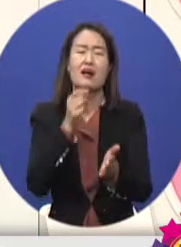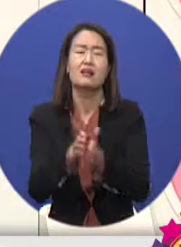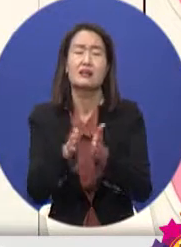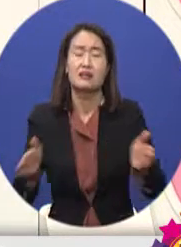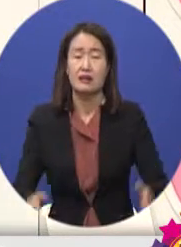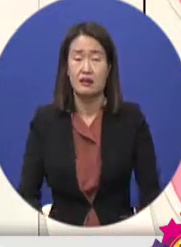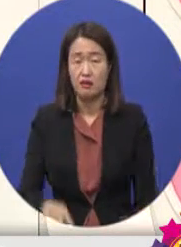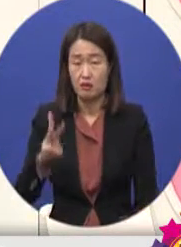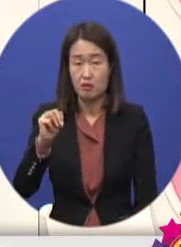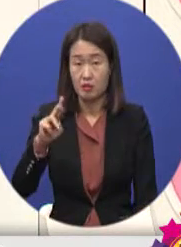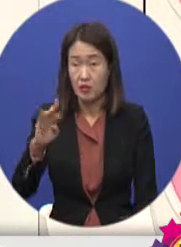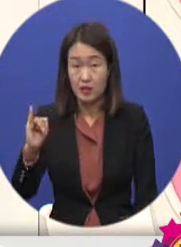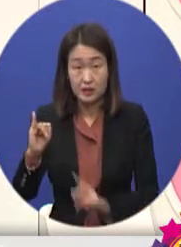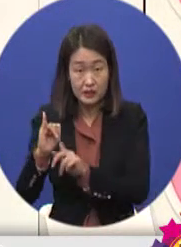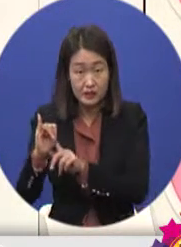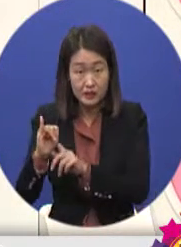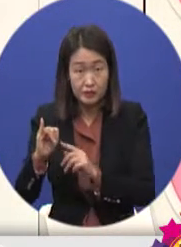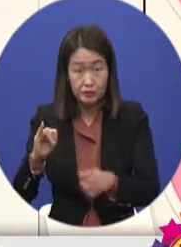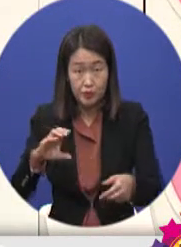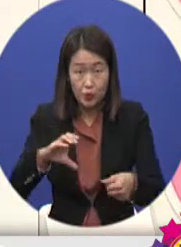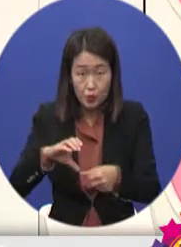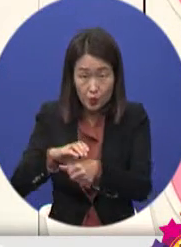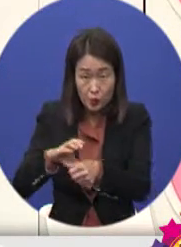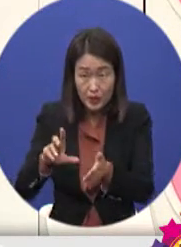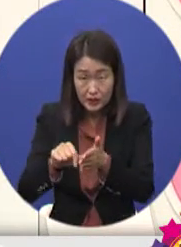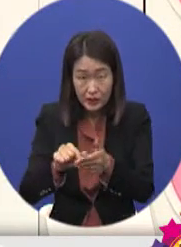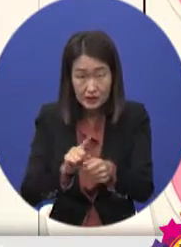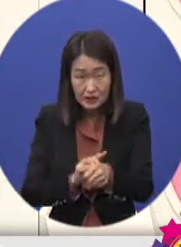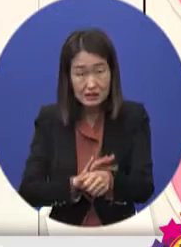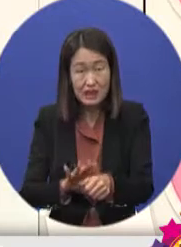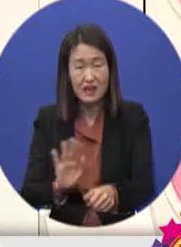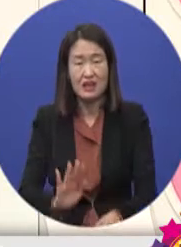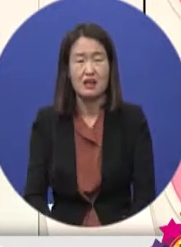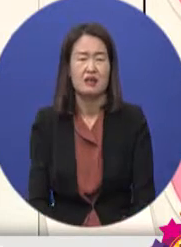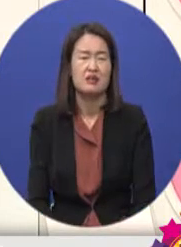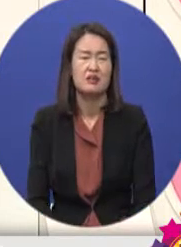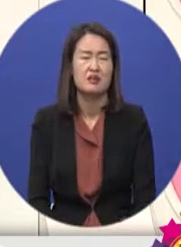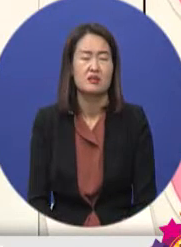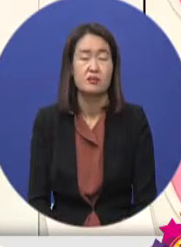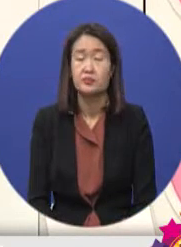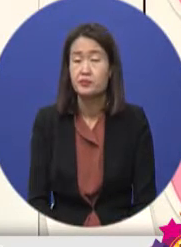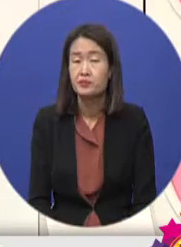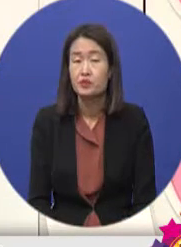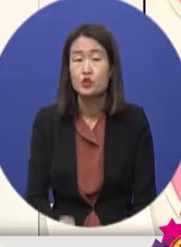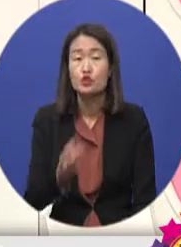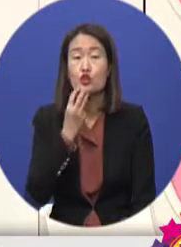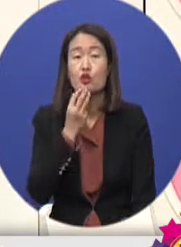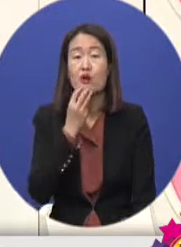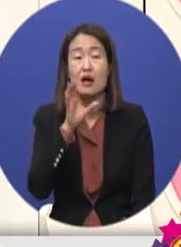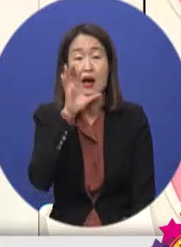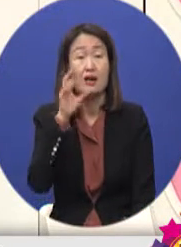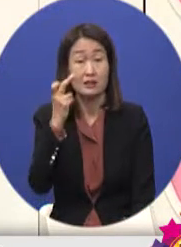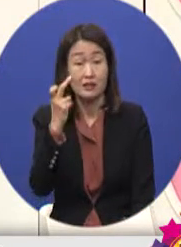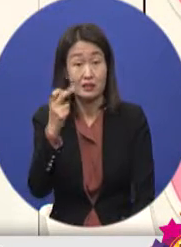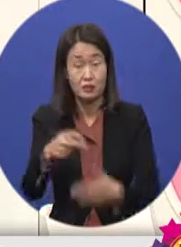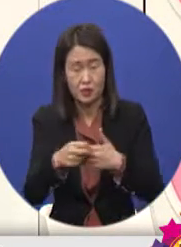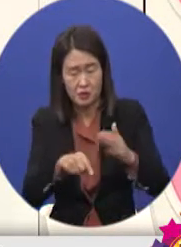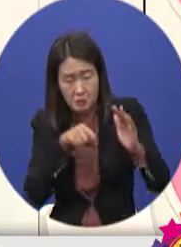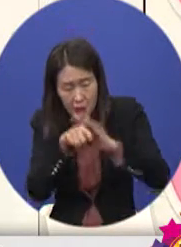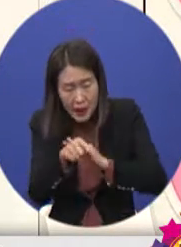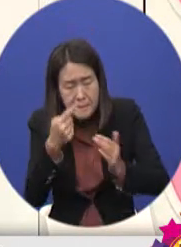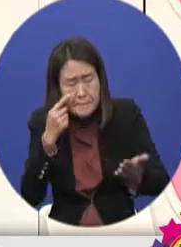예. MRI 찍으니까 그게 나오던가요? MRI, 그, 요런 데는 안 오더라고, 그게. 예. 그래서 아. 서울 아산병원에 가갖고 발견했어요.